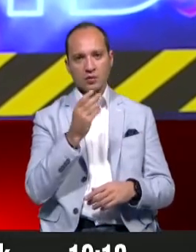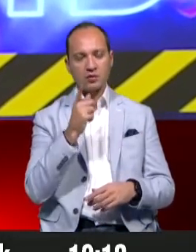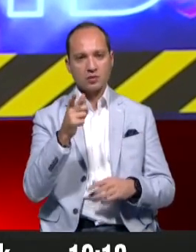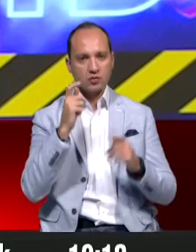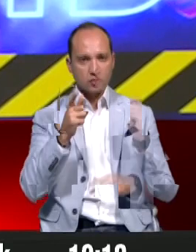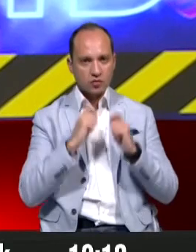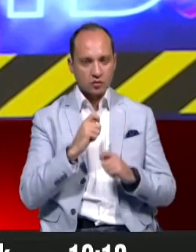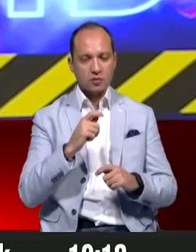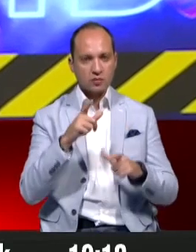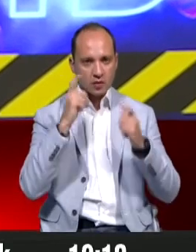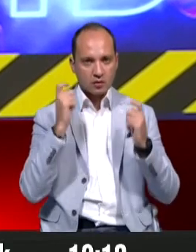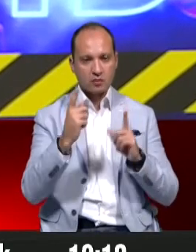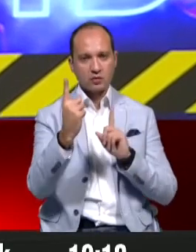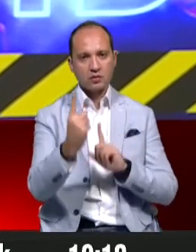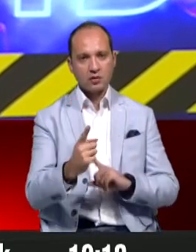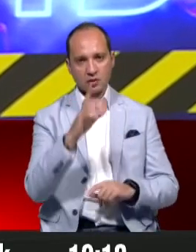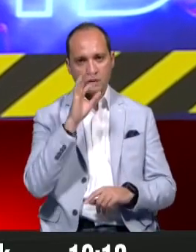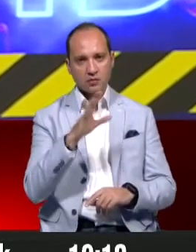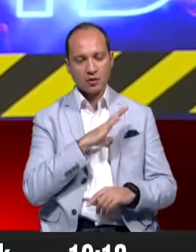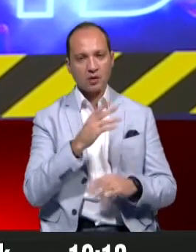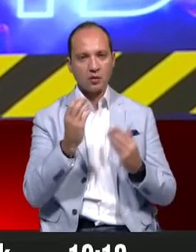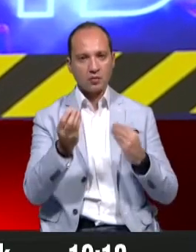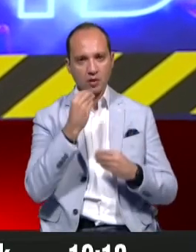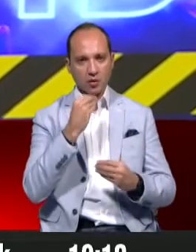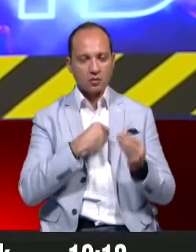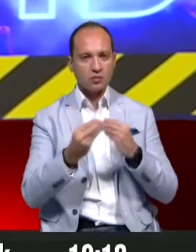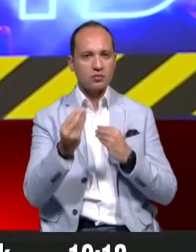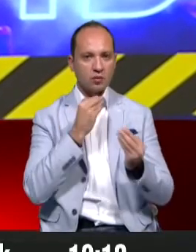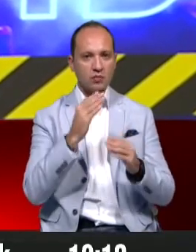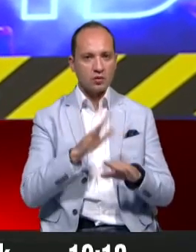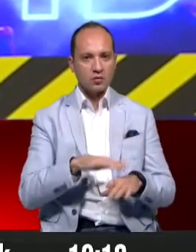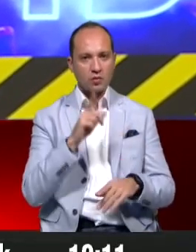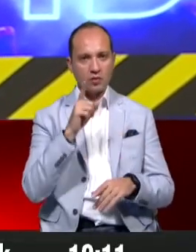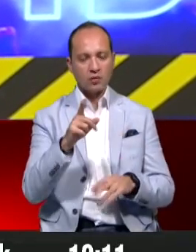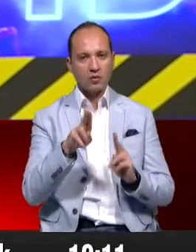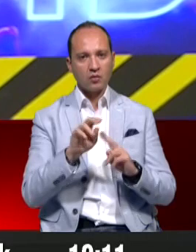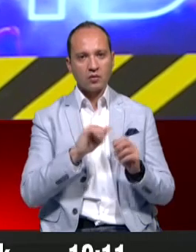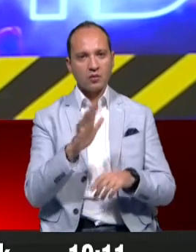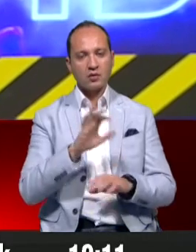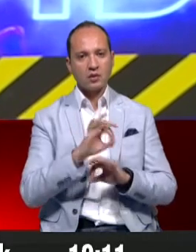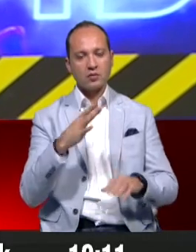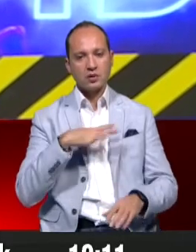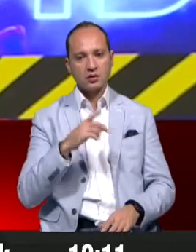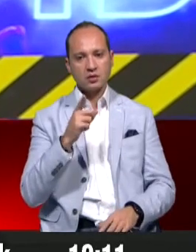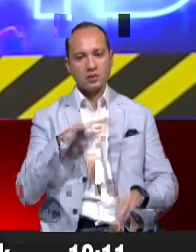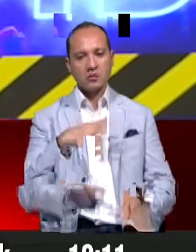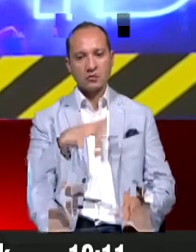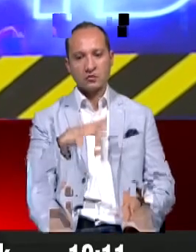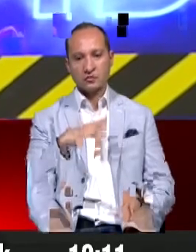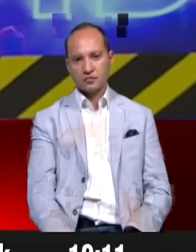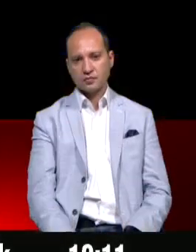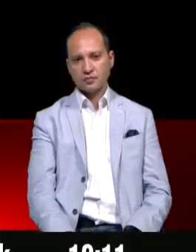istemez çıkarıyoruz maskemizi. Karşımızda kim varsa hem yemek yiyoruz hem de sohbet ediyoruz o sırada. Koronanın tam istediği ortam.